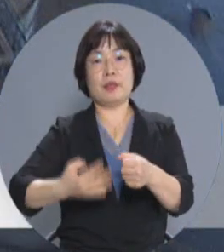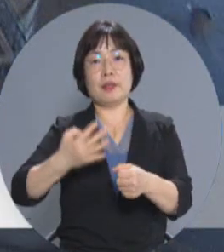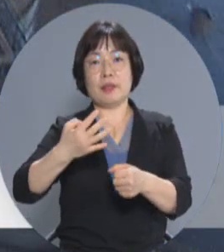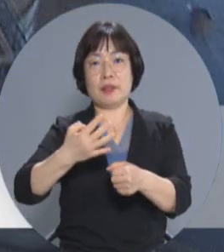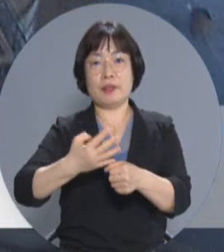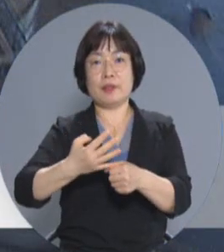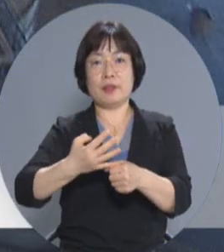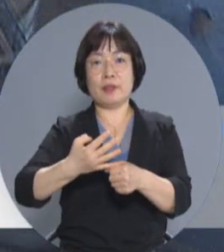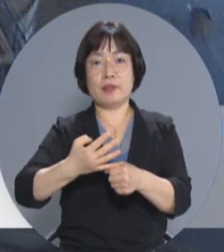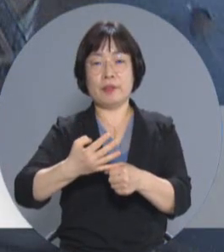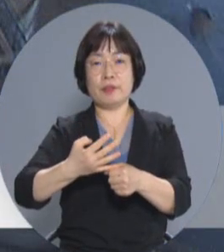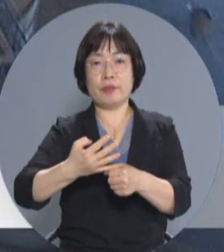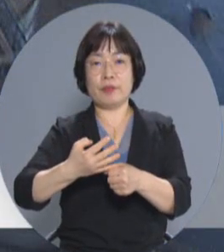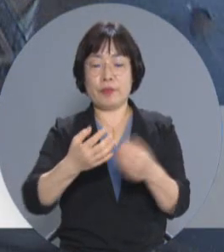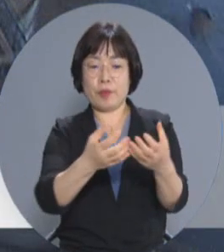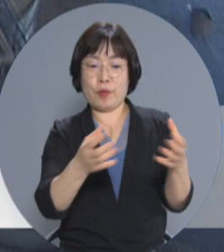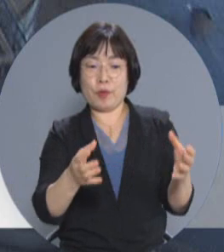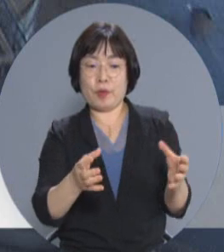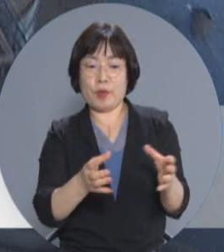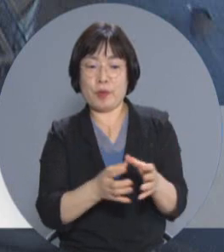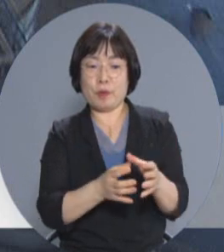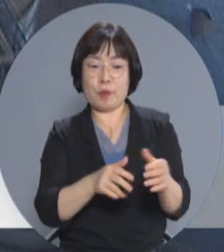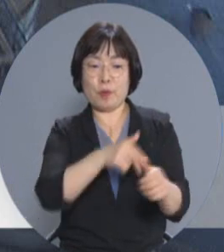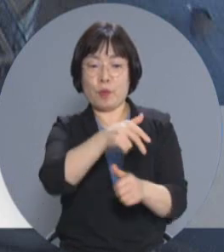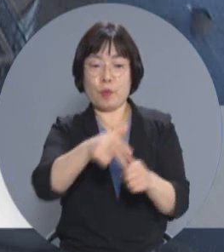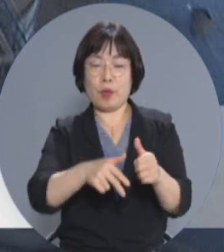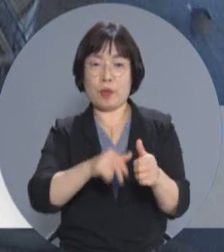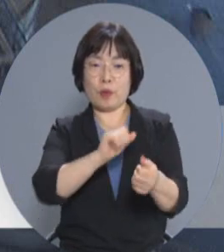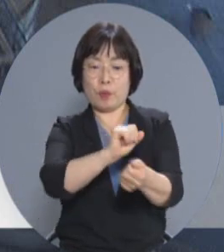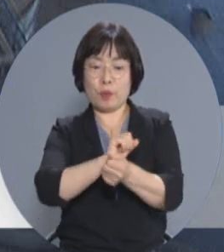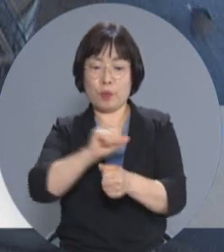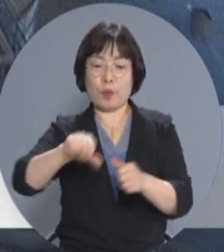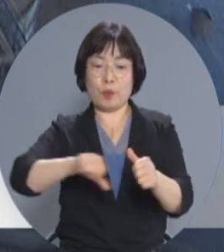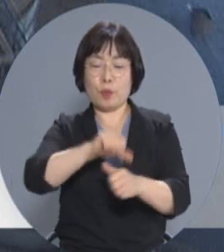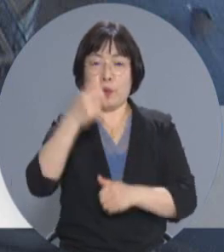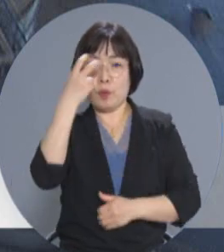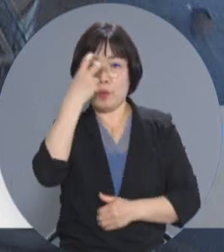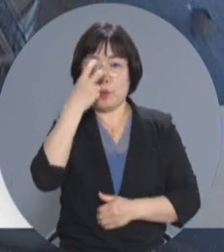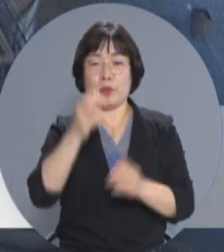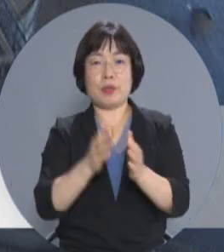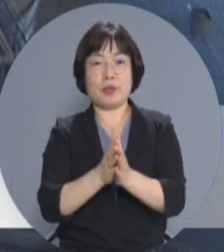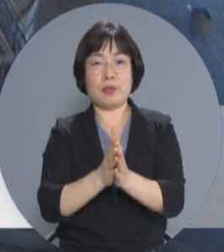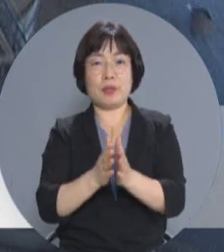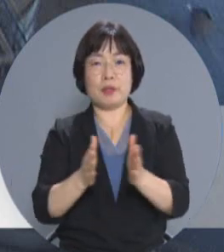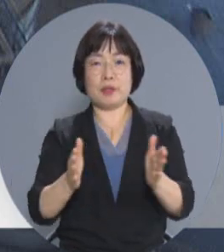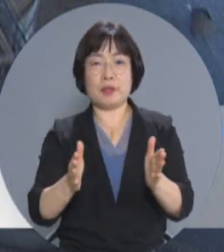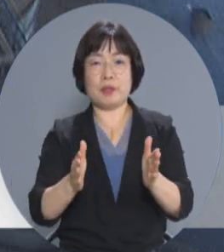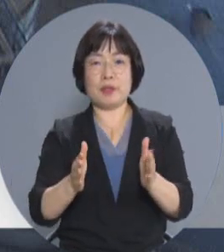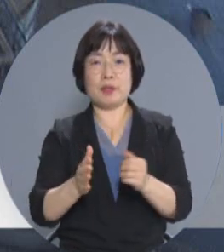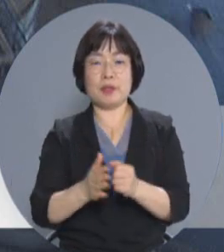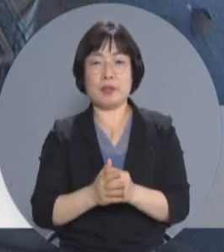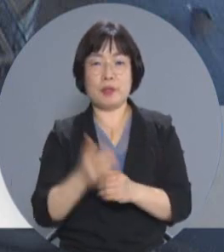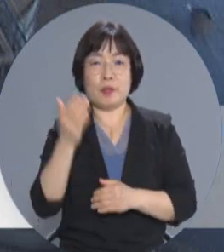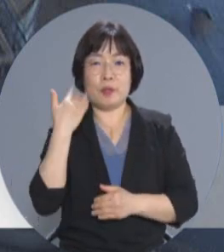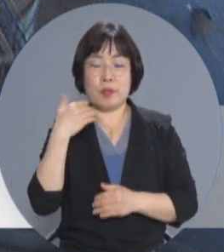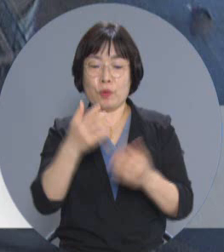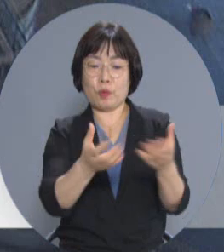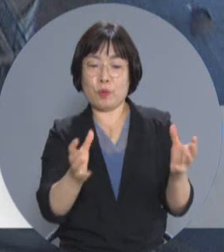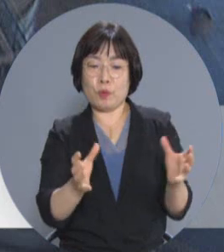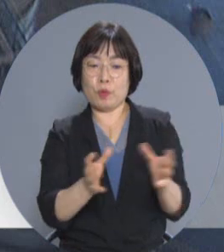발생한지 4년여 만에 산단 주변 환경 오염 실태조사가 이뤄질 것으로 보입니다 최근